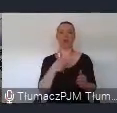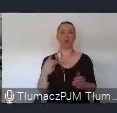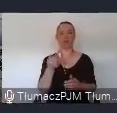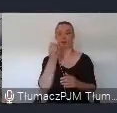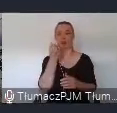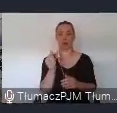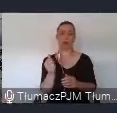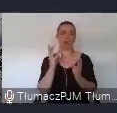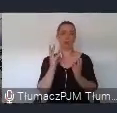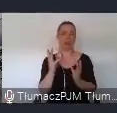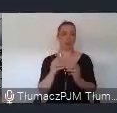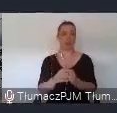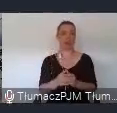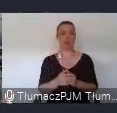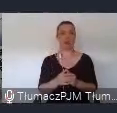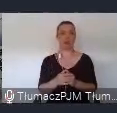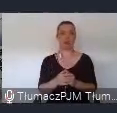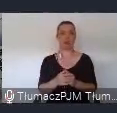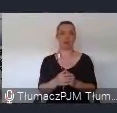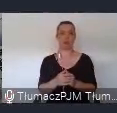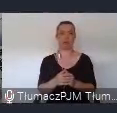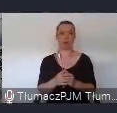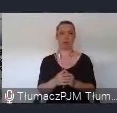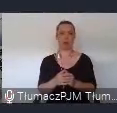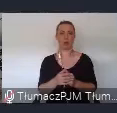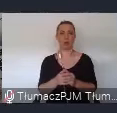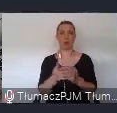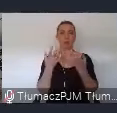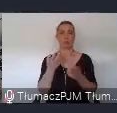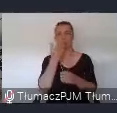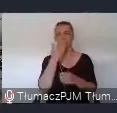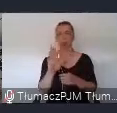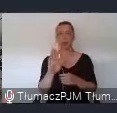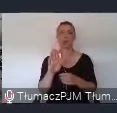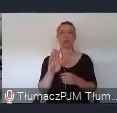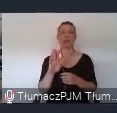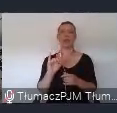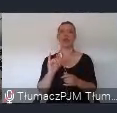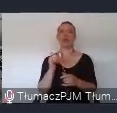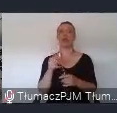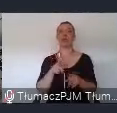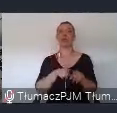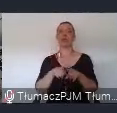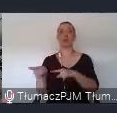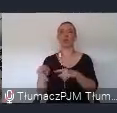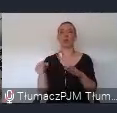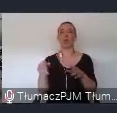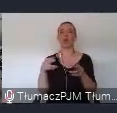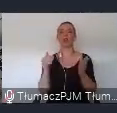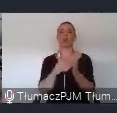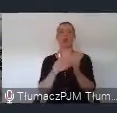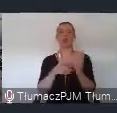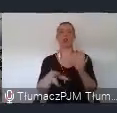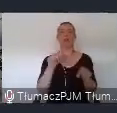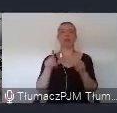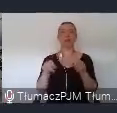liderem, który pokazuje, w jakim kierunku mogą pójść, czy powinny pójść systemy ciepłownicze, a szczególnie to jest interesujące, że jest to system w małej